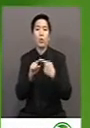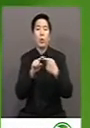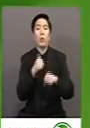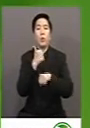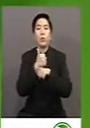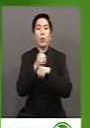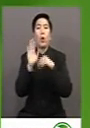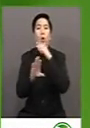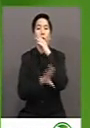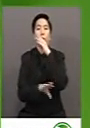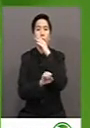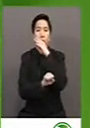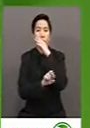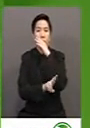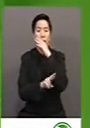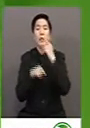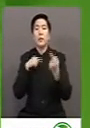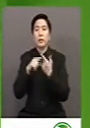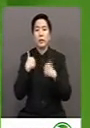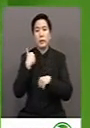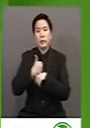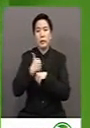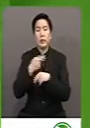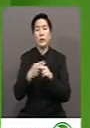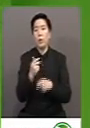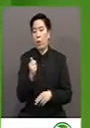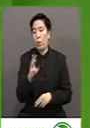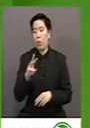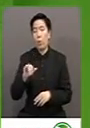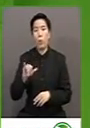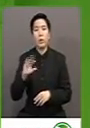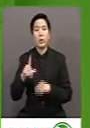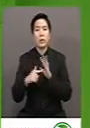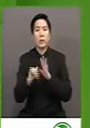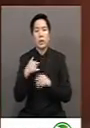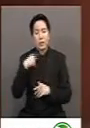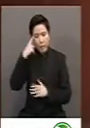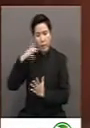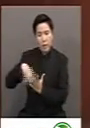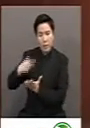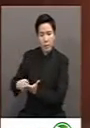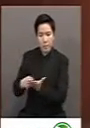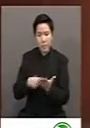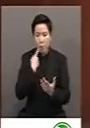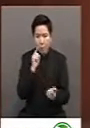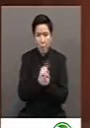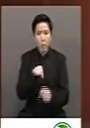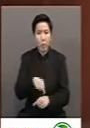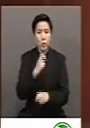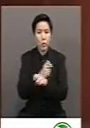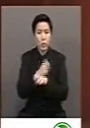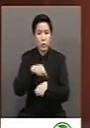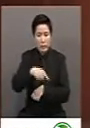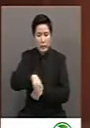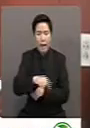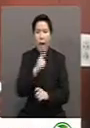ราษฎร์ค่ะโดยล่าสุดฝั่งของผู้ว่าสุราษฎร์ธานีนะคะคุณอวยชัยอินนาคบอกเลยค่ะว่าได้รับรายงานว่าจุดที่พบโครงกระดูกนั้น